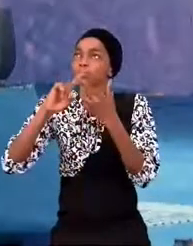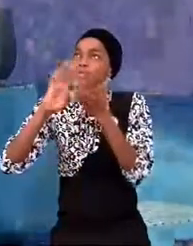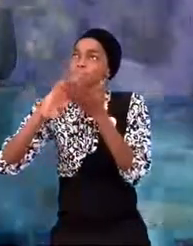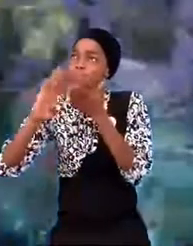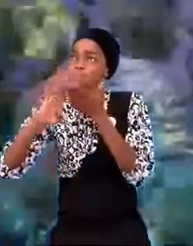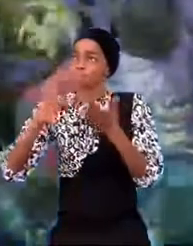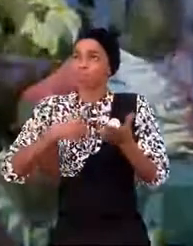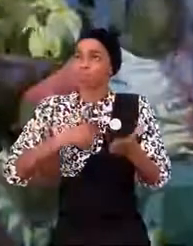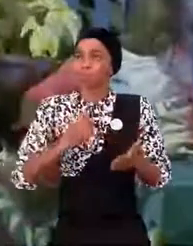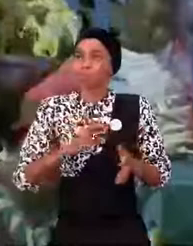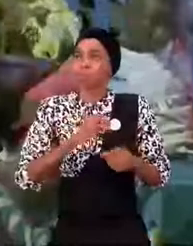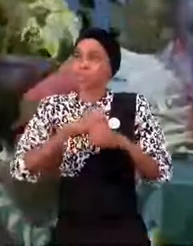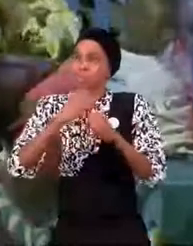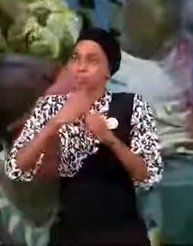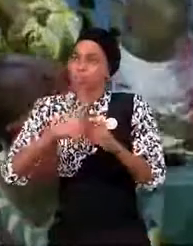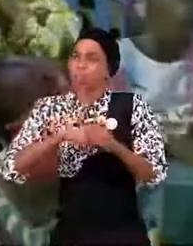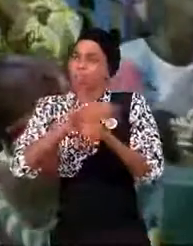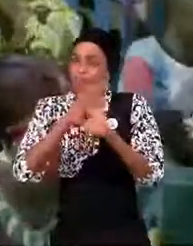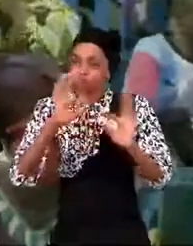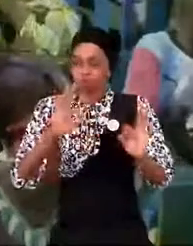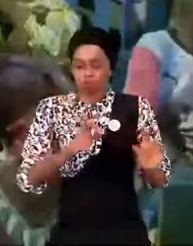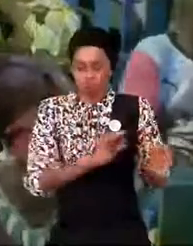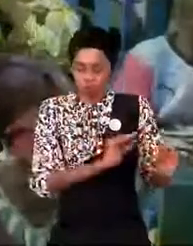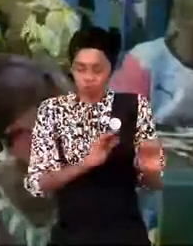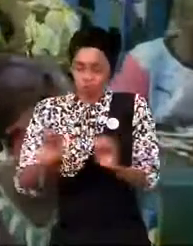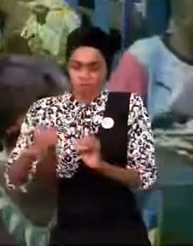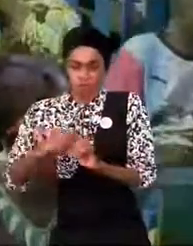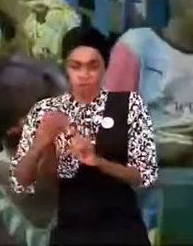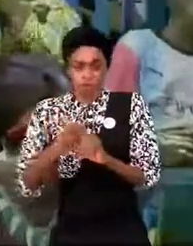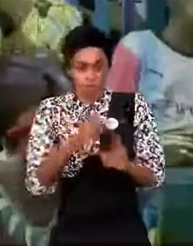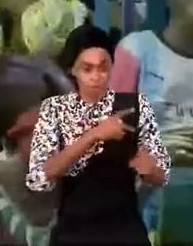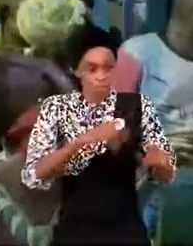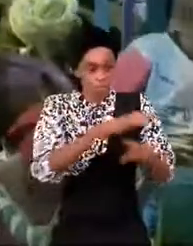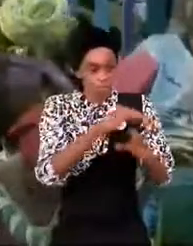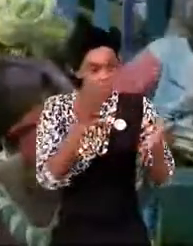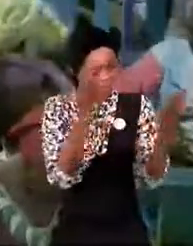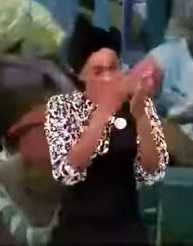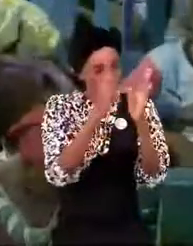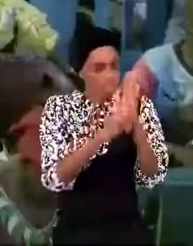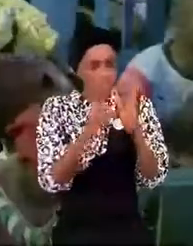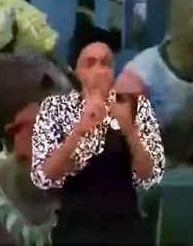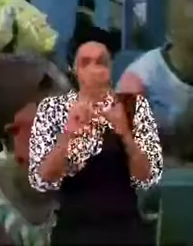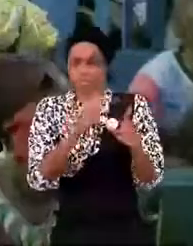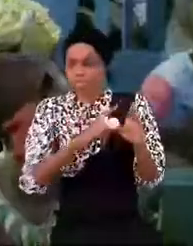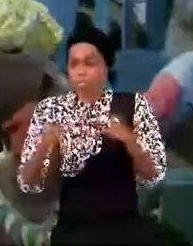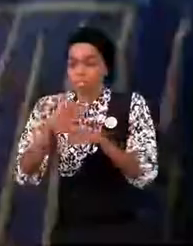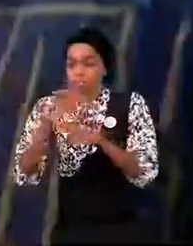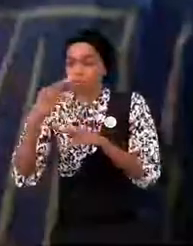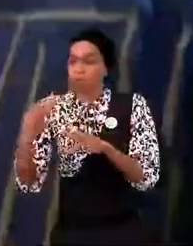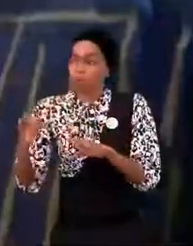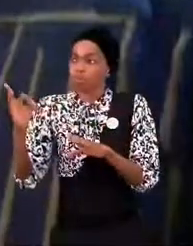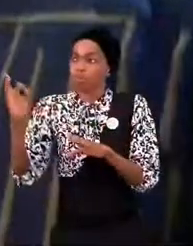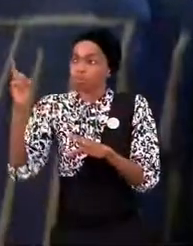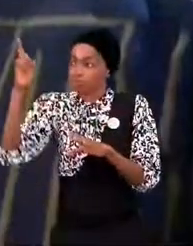d'amour. Lève cette main alors. Que Dieu te bénisse là-bas. Que Dieu te bénisse. Merci beaucoup. Que Dieu te bénisse. Si tu lèves ta